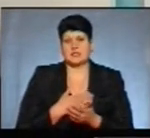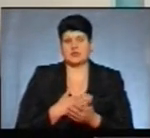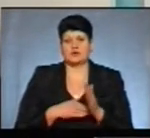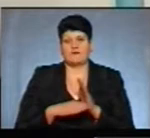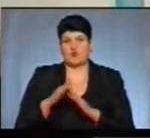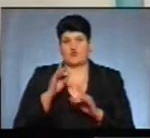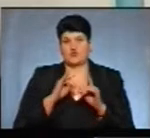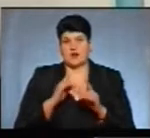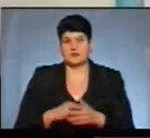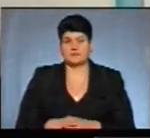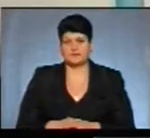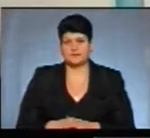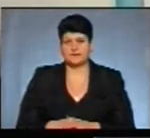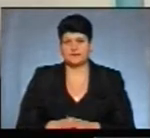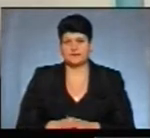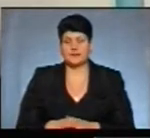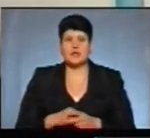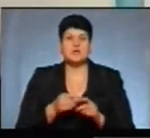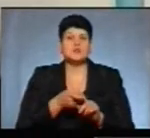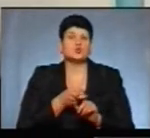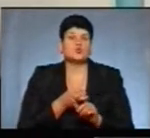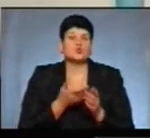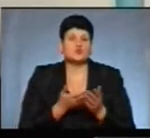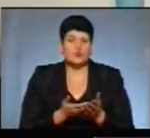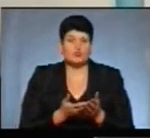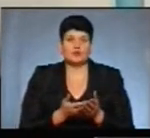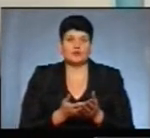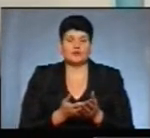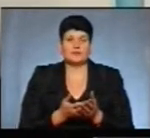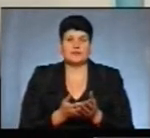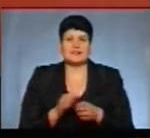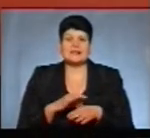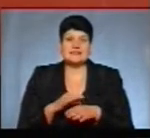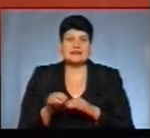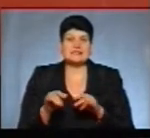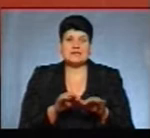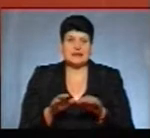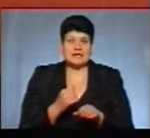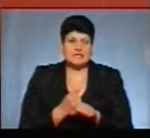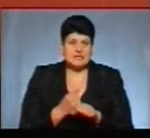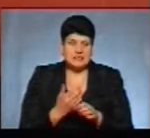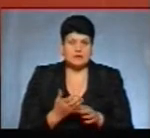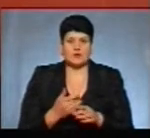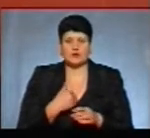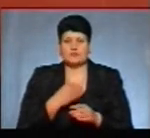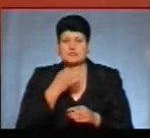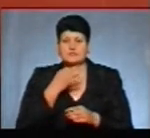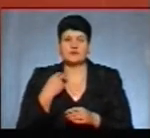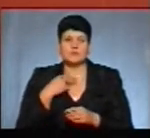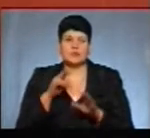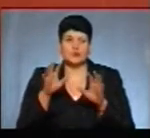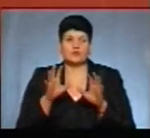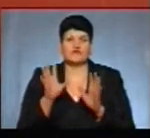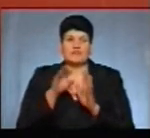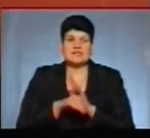Верховної Ради. От. Стосовно самих насильницьких дій, я хотів би ще зауважити, що в Кримінальний кодекс